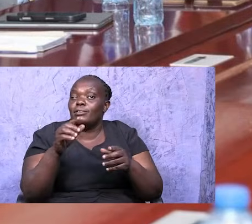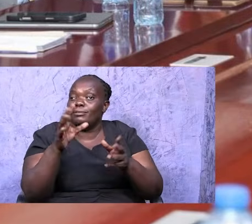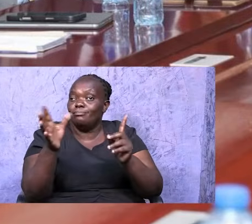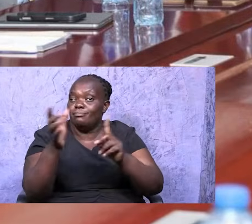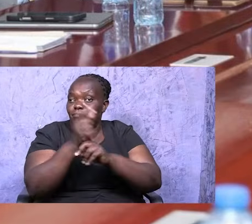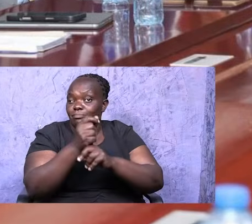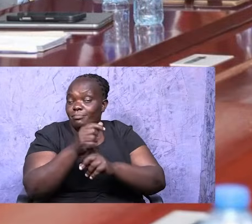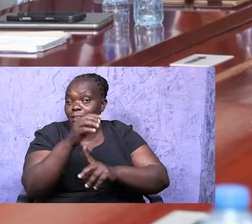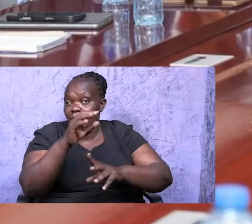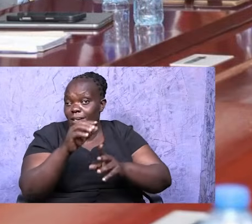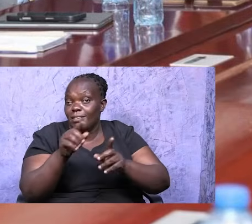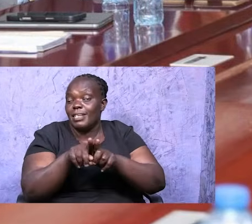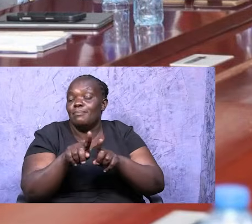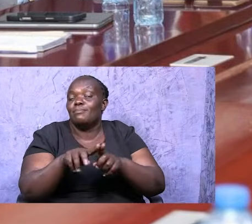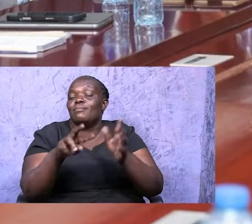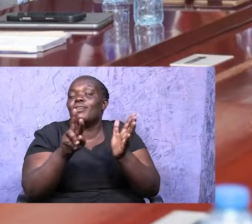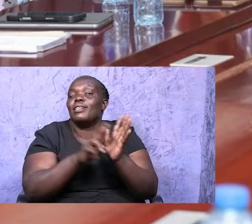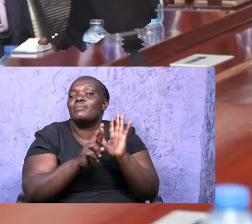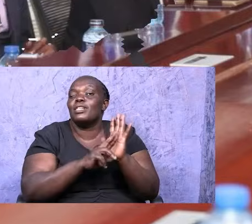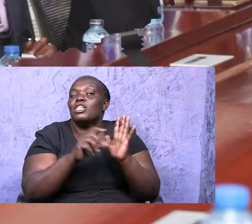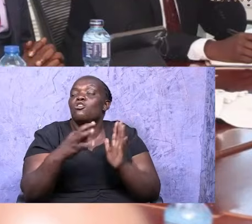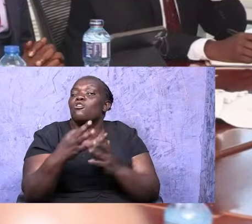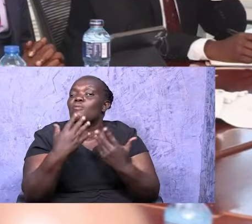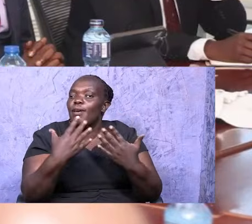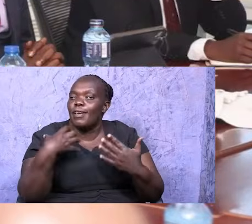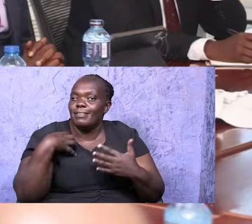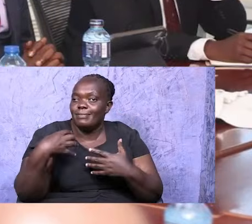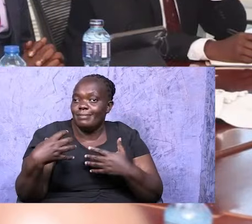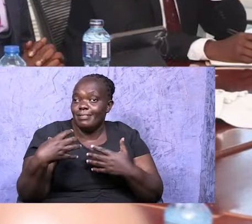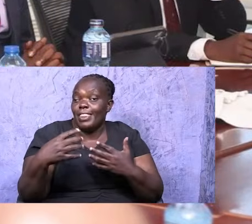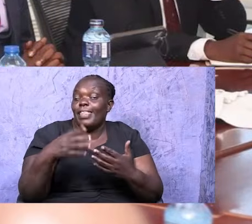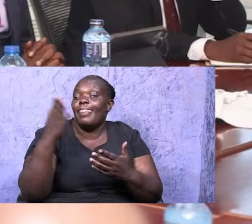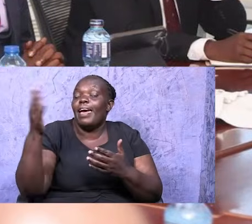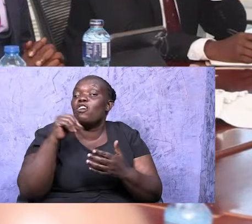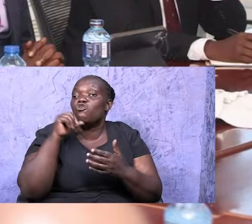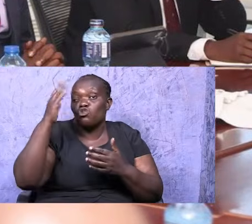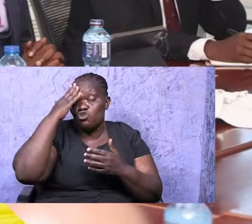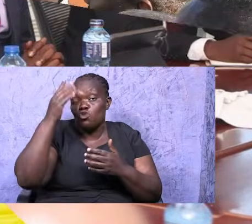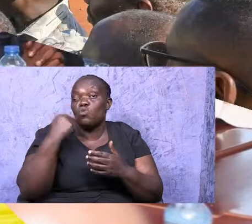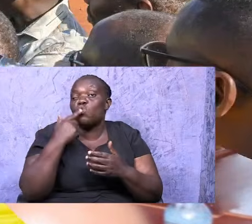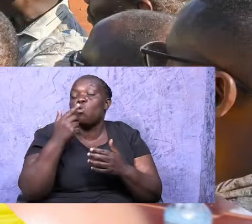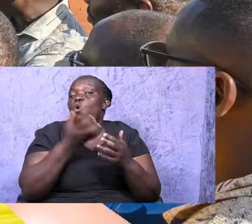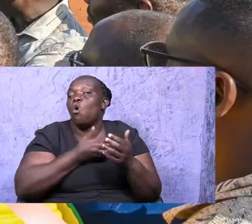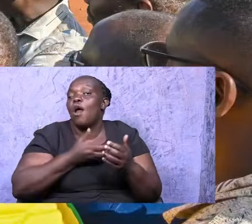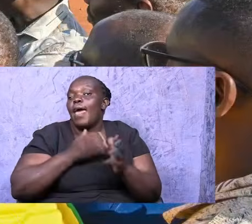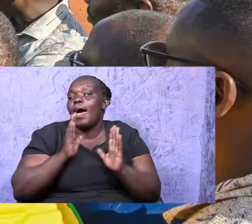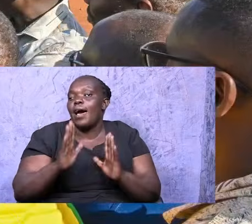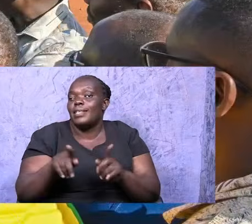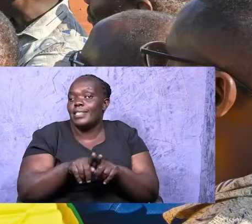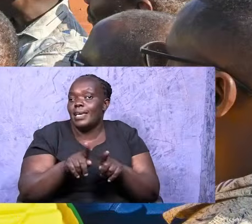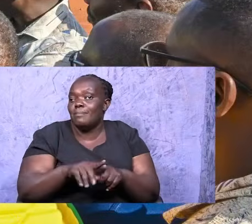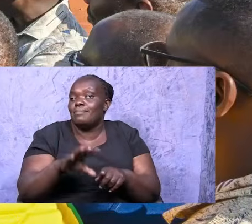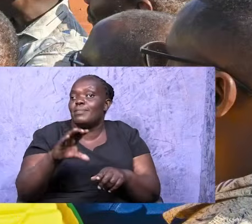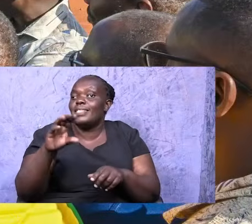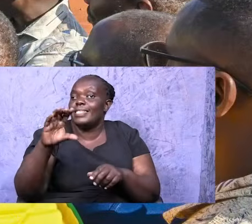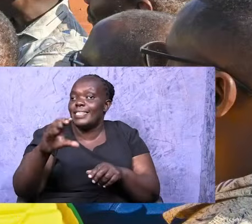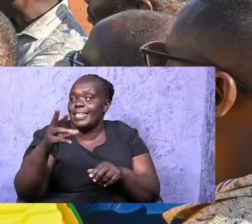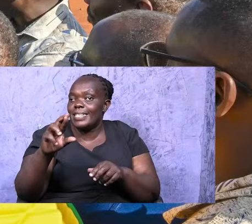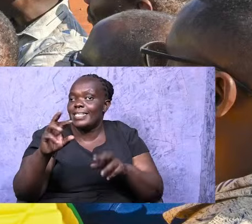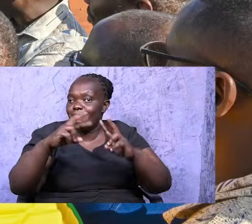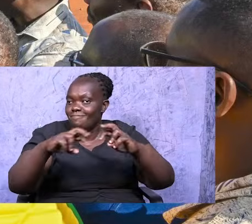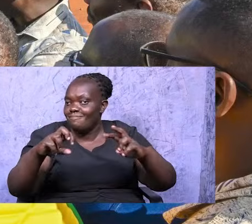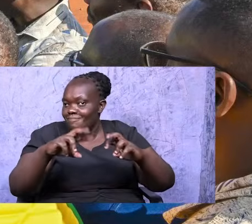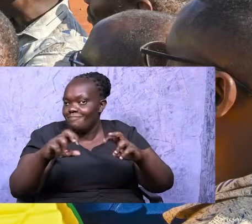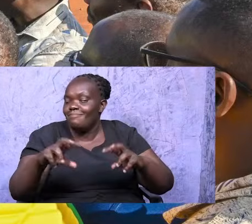imeanza hatua za kuimarisha usimamizi wa mali zisizodaiwa. Waziri Davis Chirchir